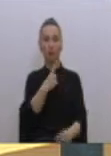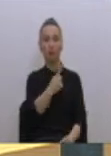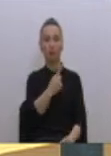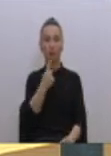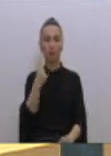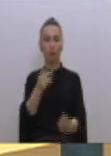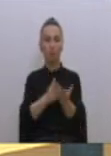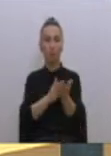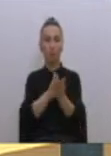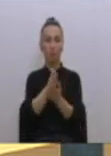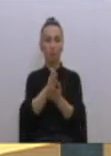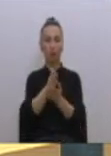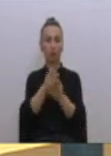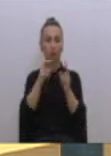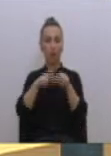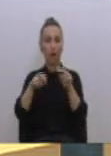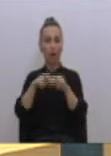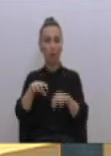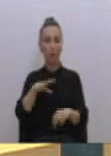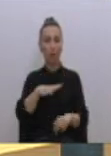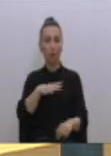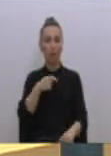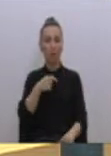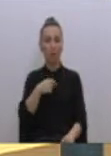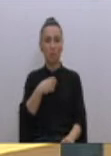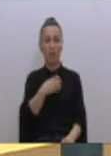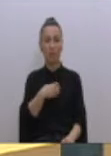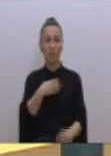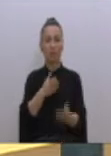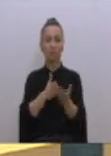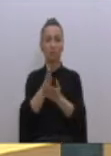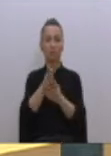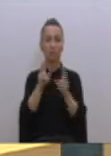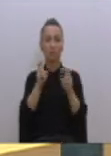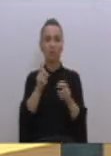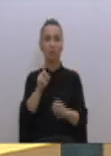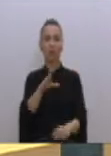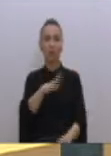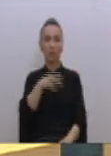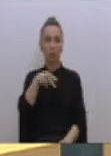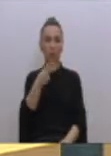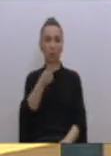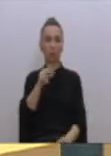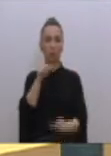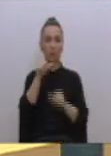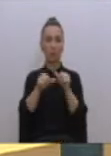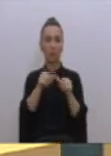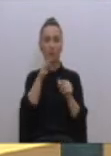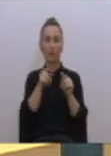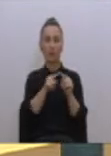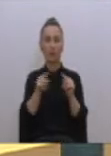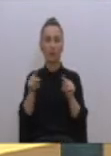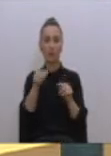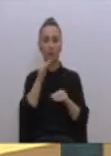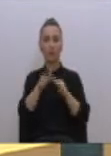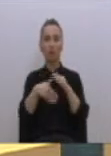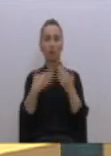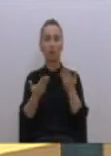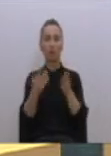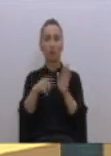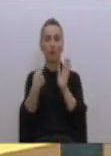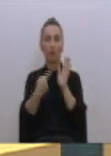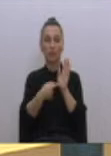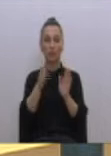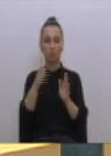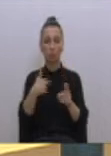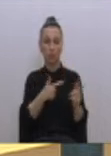მიმართულება განხილული, თუმცა მე ძირითად პარამეტრებს კიდევ ერთხელ მოგახსენებთ, რაც გქონდა 2022 წლის განმავლობაში და შემდგომში თუ კითხვები იქნება, რა